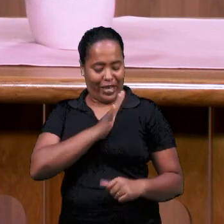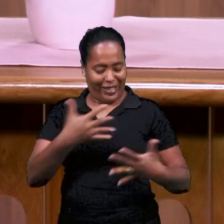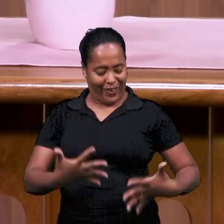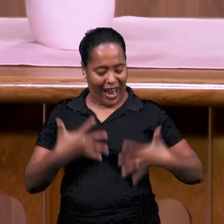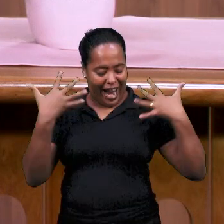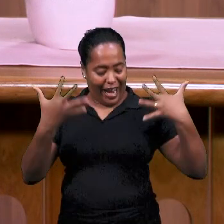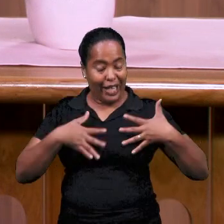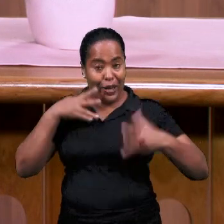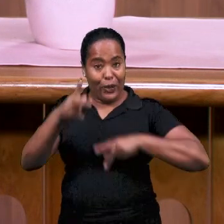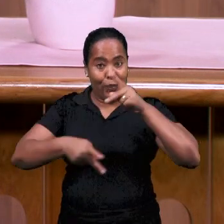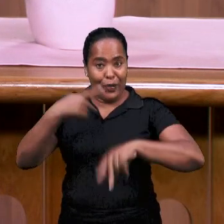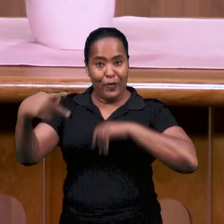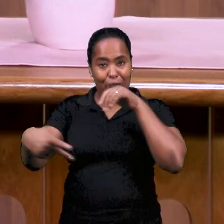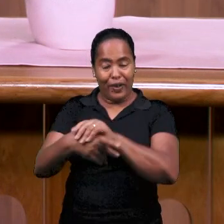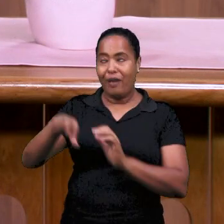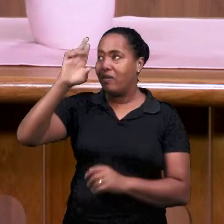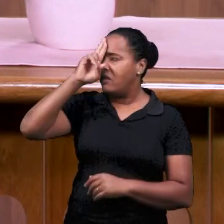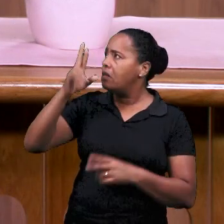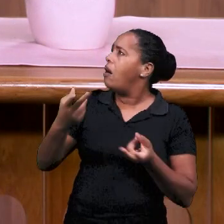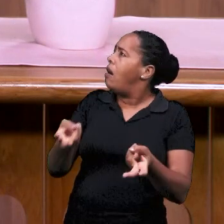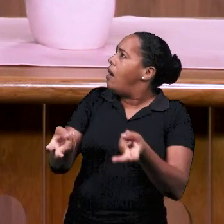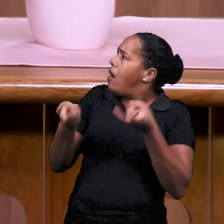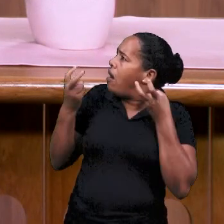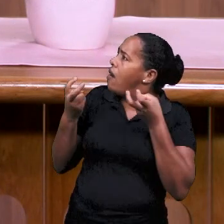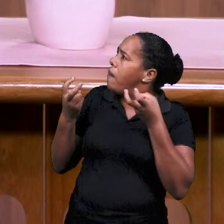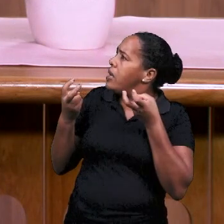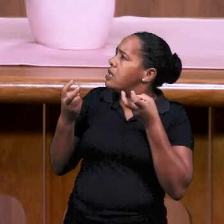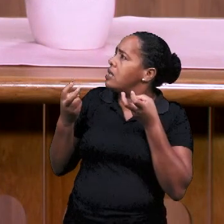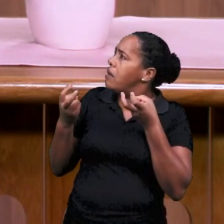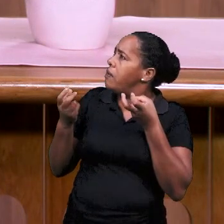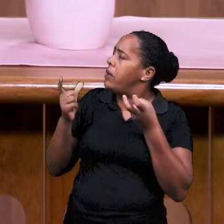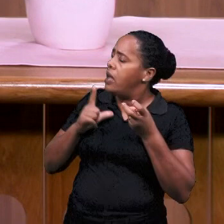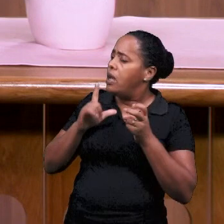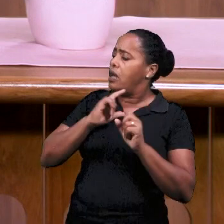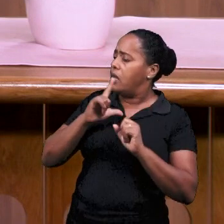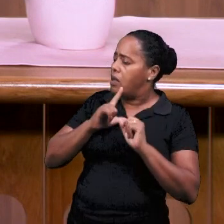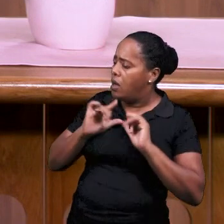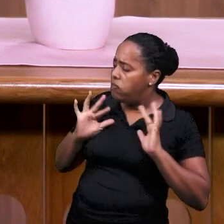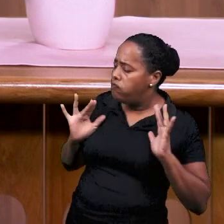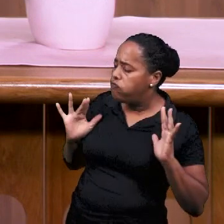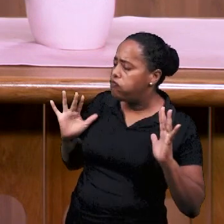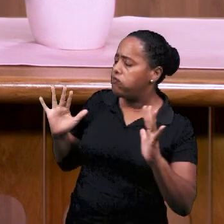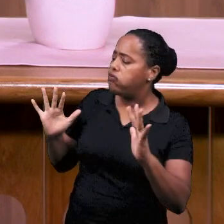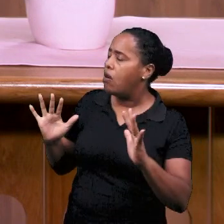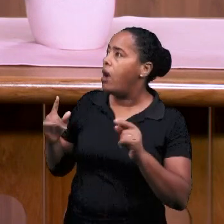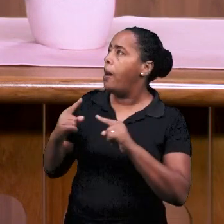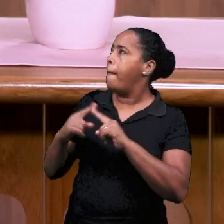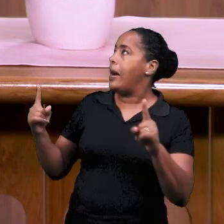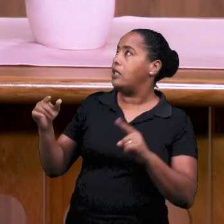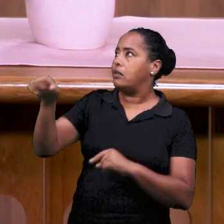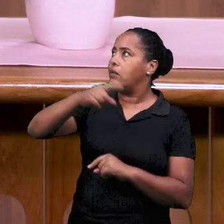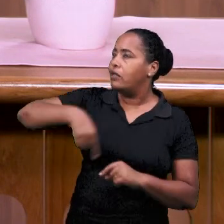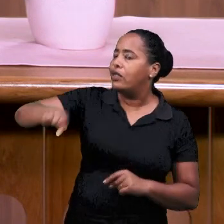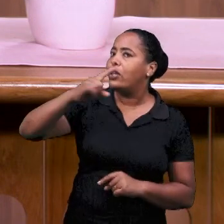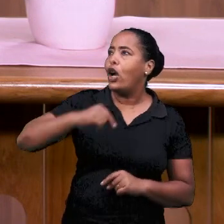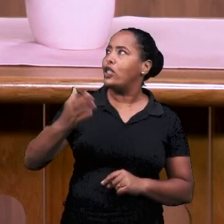une joie qui est dans notre cœur, dans le cœur de ton peuple. Quand nous voyons ceux qui sont autour de nous,